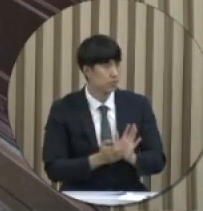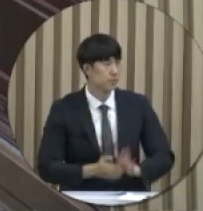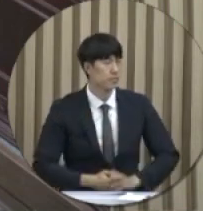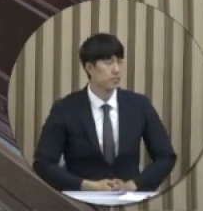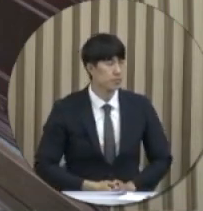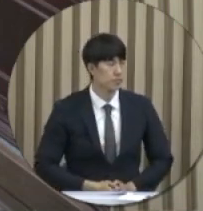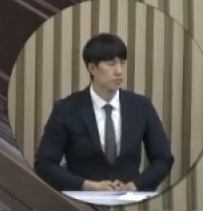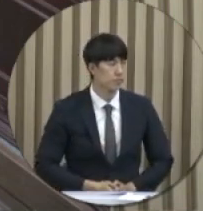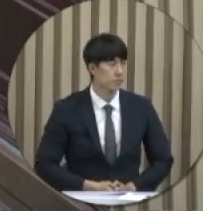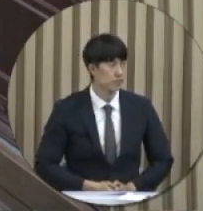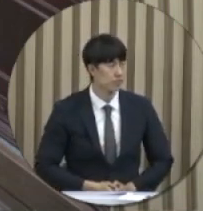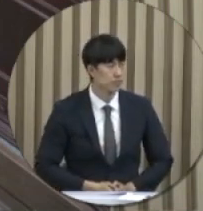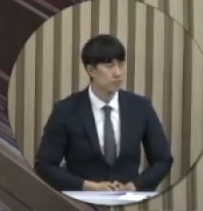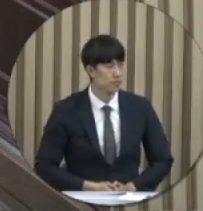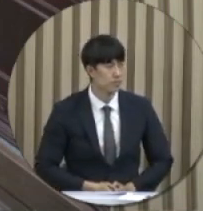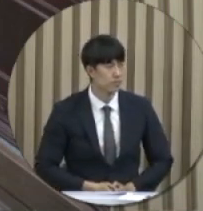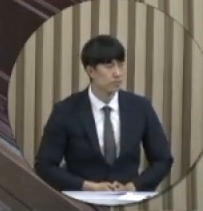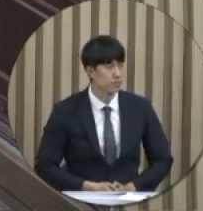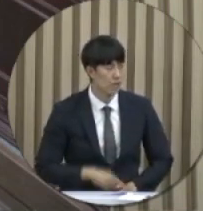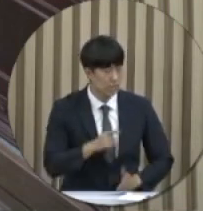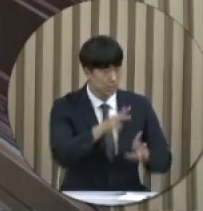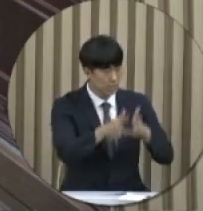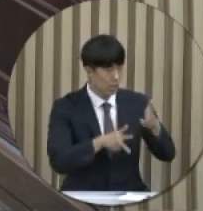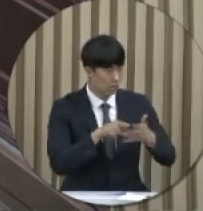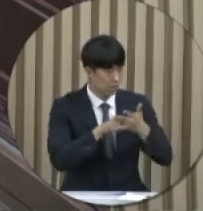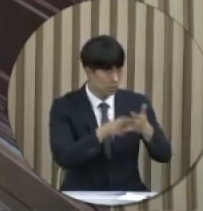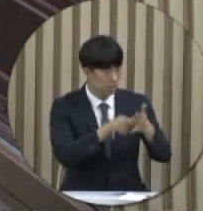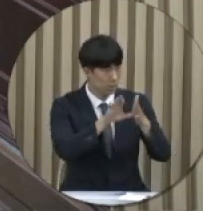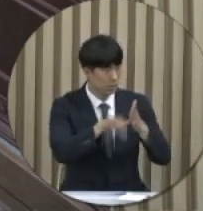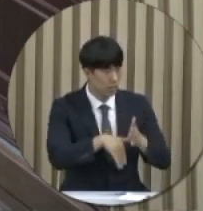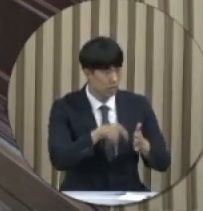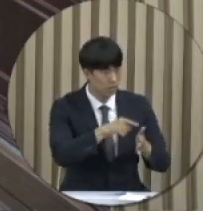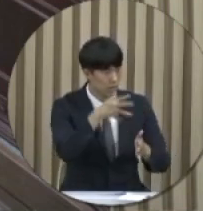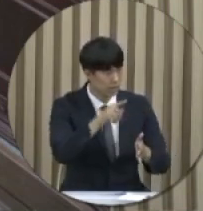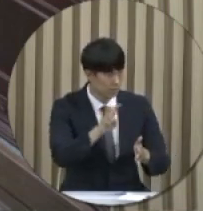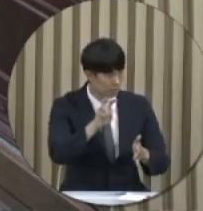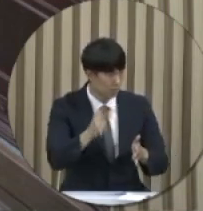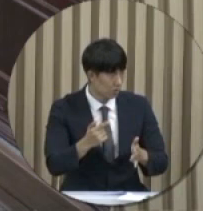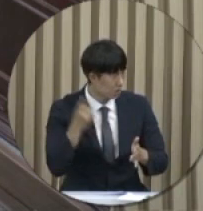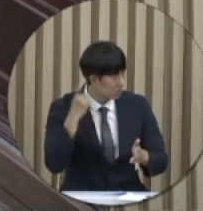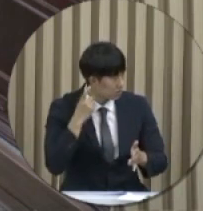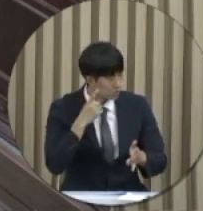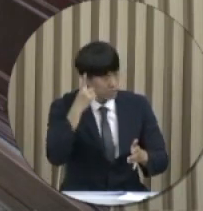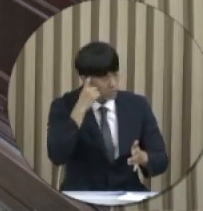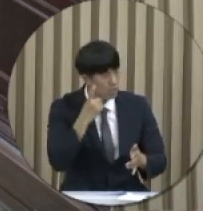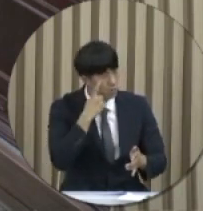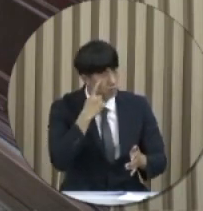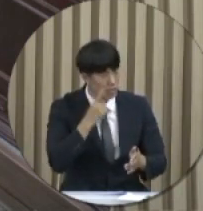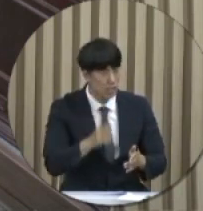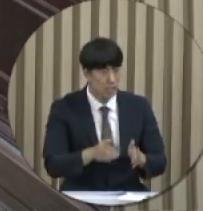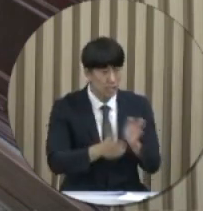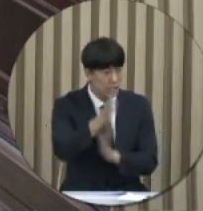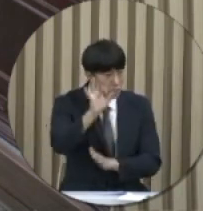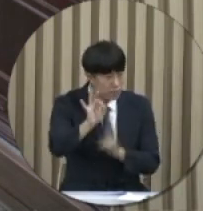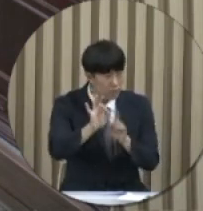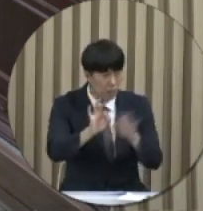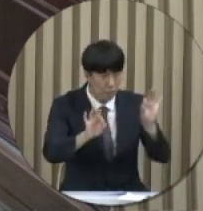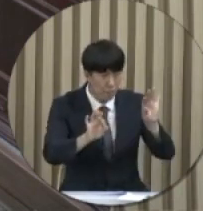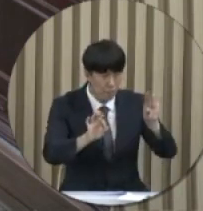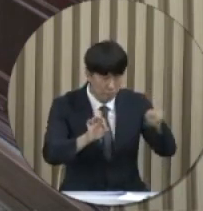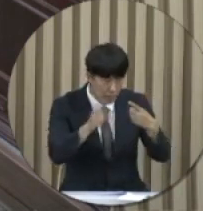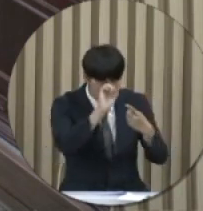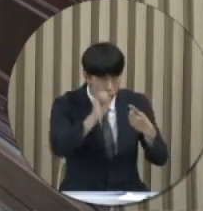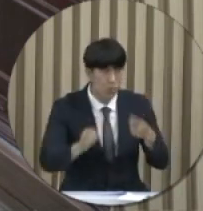들었습니다. 참고를 해주시고요. 만약에 이 사업을 할 때, 그런 것들을 참고하셔서 시비로 100% 하는 것보다는 뭐, 우리가